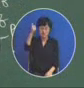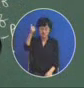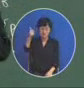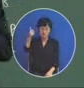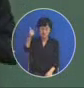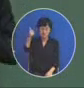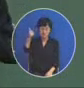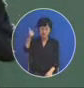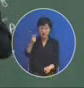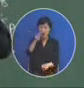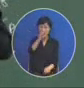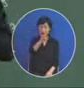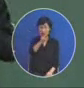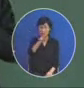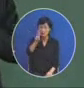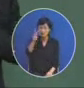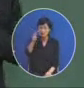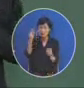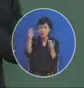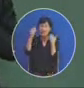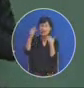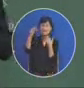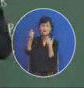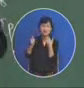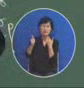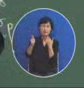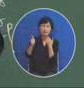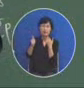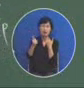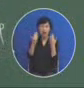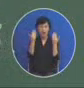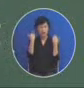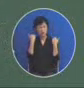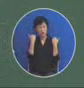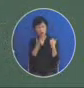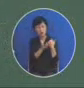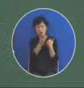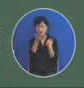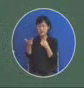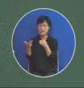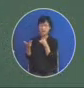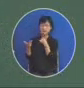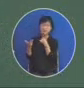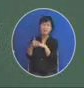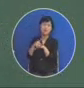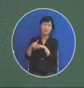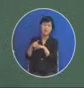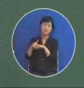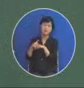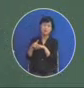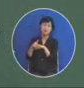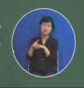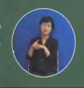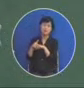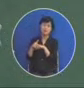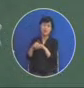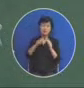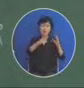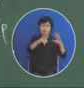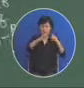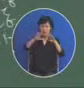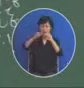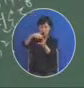하고 있죠. Now Reverend Kim Chae-ryun, he is now the dean of RU and he has built and he 다릅니다. we're going to buy a new building and establish the